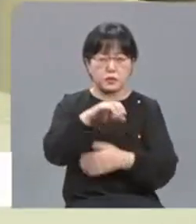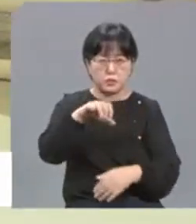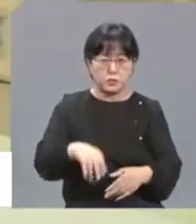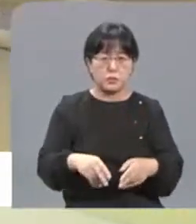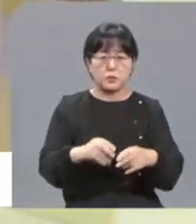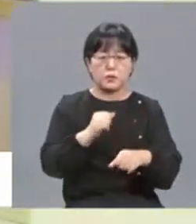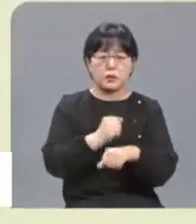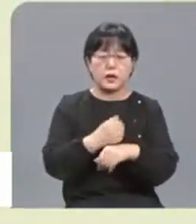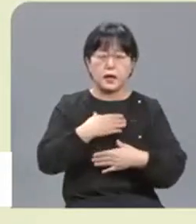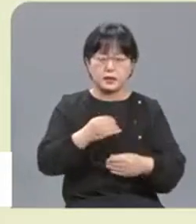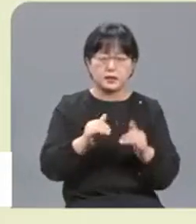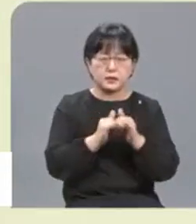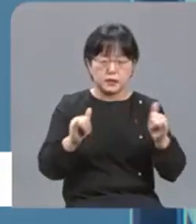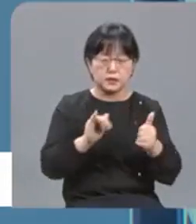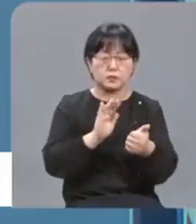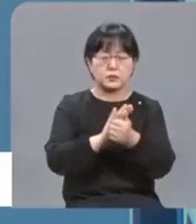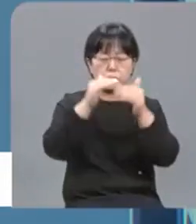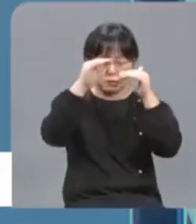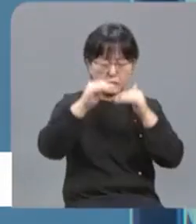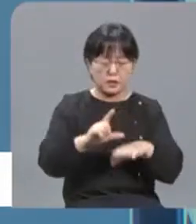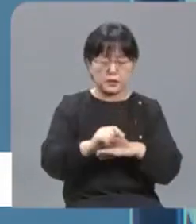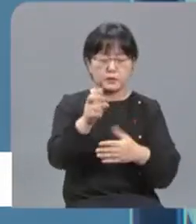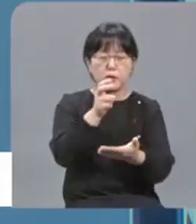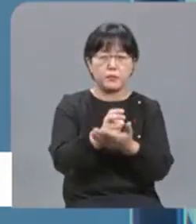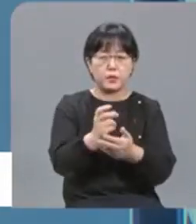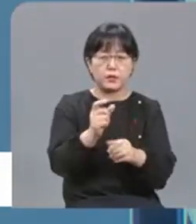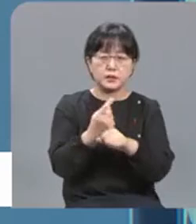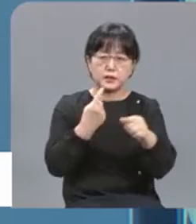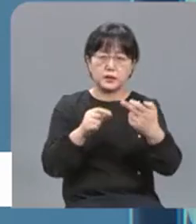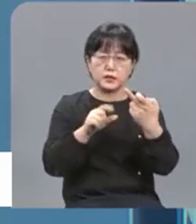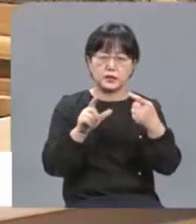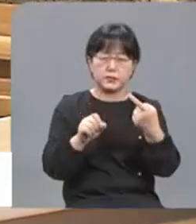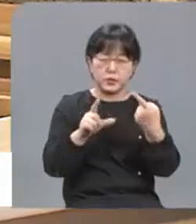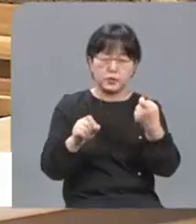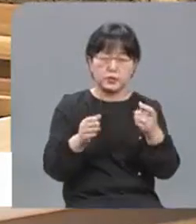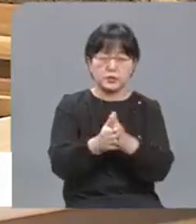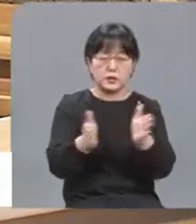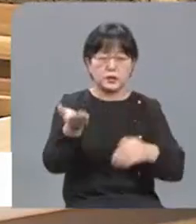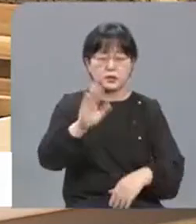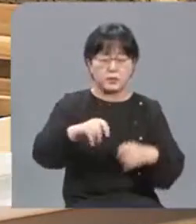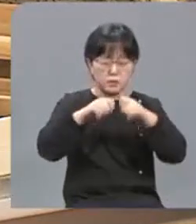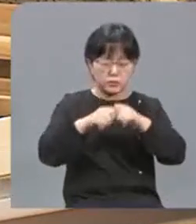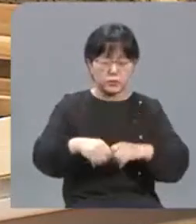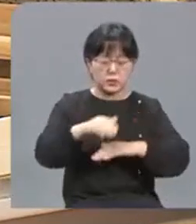마련하고 안전 인력을 지원하는 내용의 조례를 지난해 11월 시행했지만